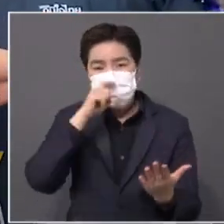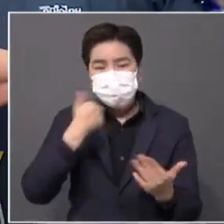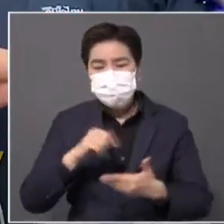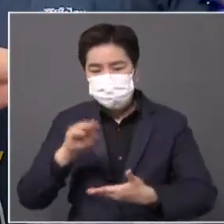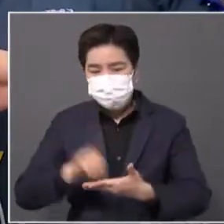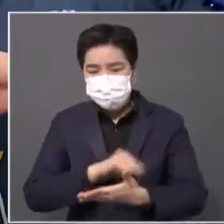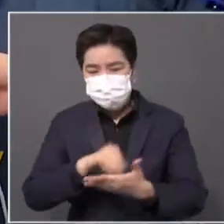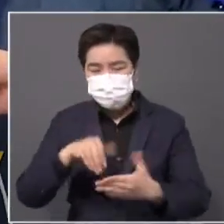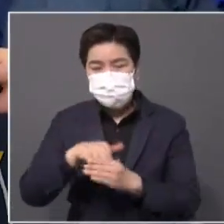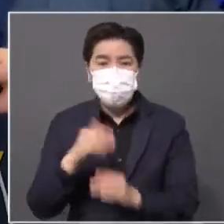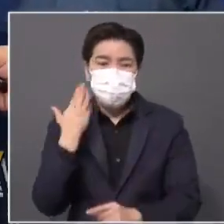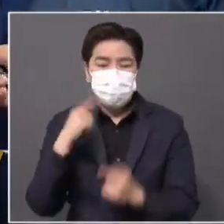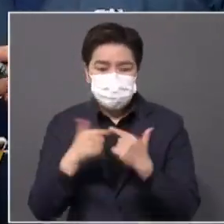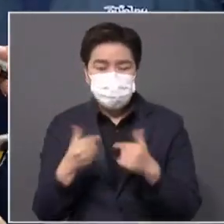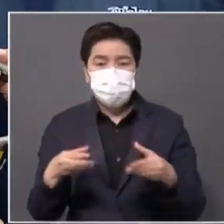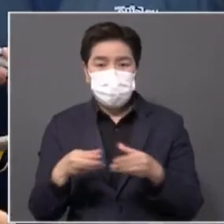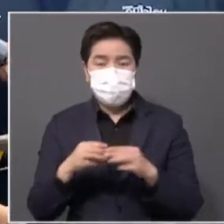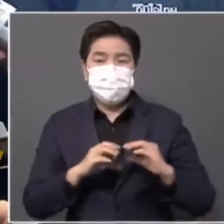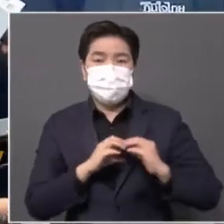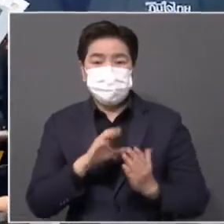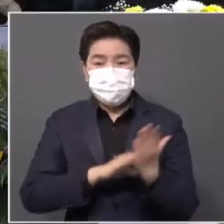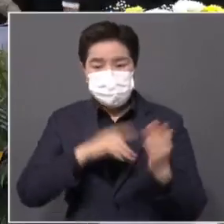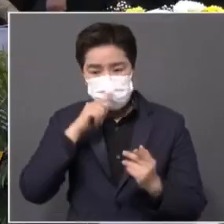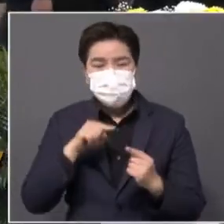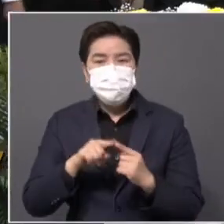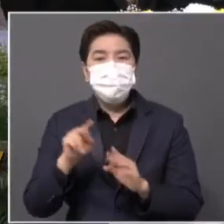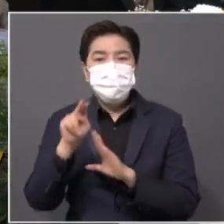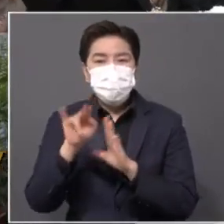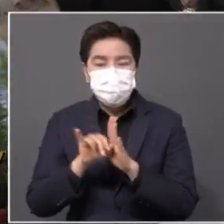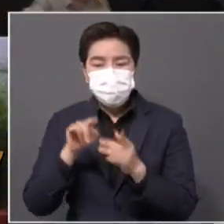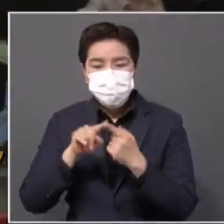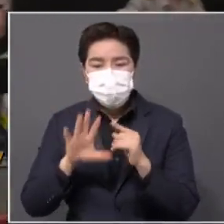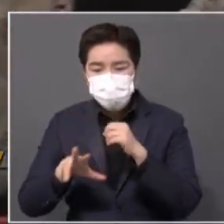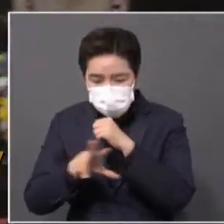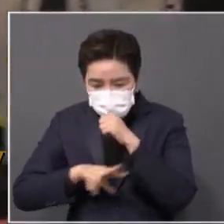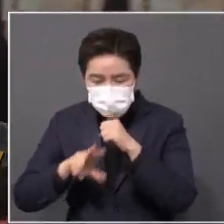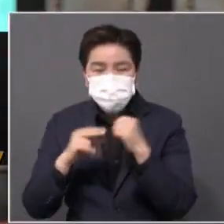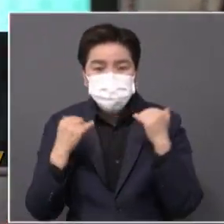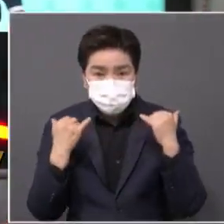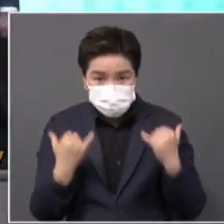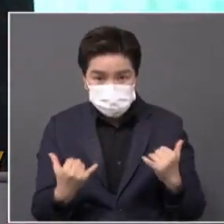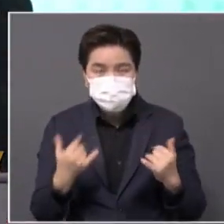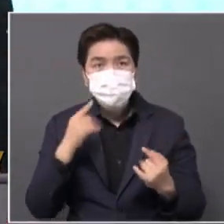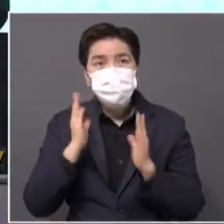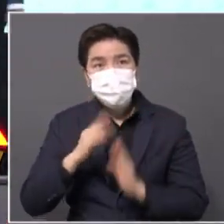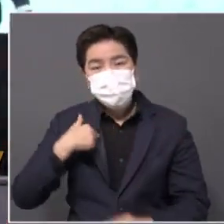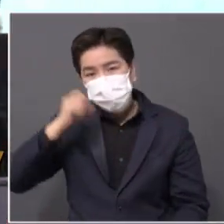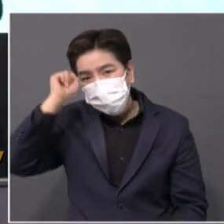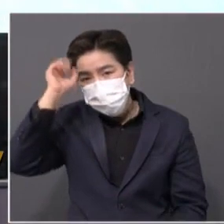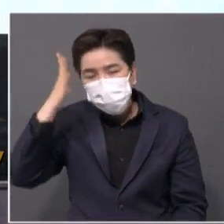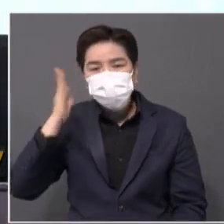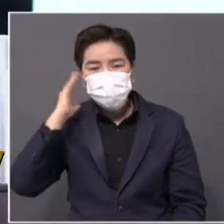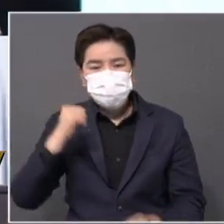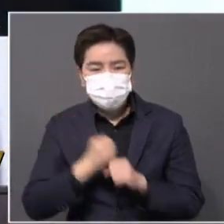ในการเลือกตั้งครั้งที่ผ่านมาที่พรรคภูมิใจไทยได้เข้ามามีส่วนหนึ่งก็รับนโยบายของกัญชาเพราะฉะนั้นสำหรับคนที่ไม่เข้าใจ